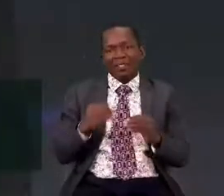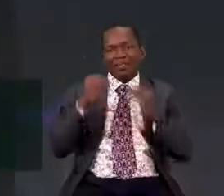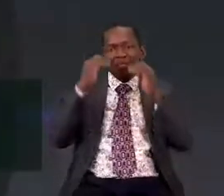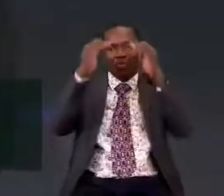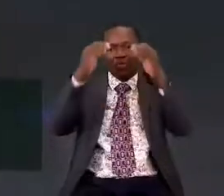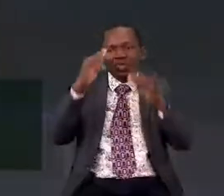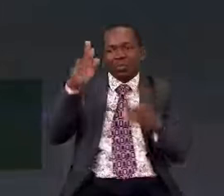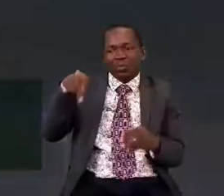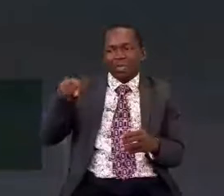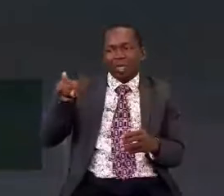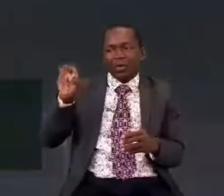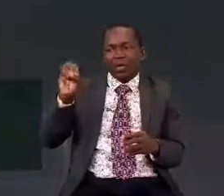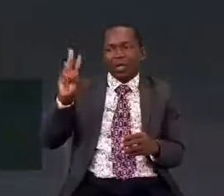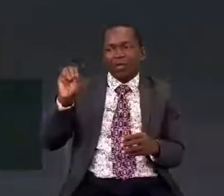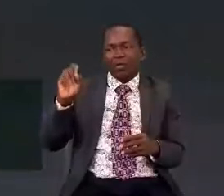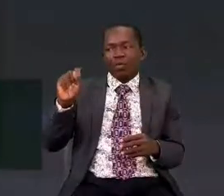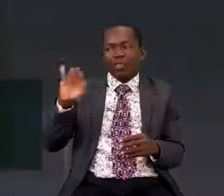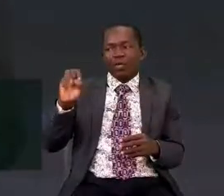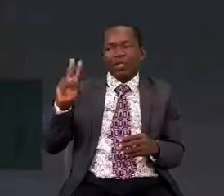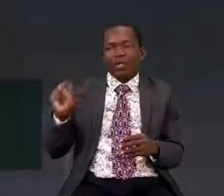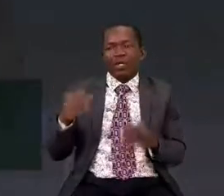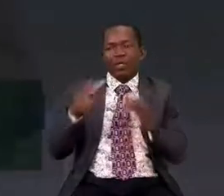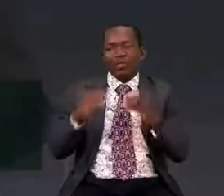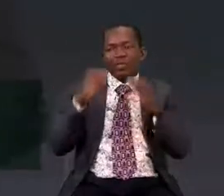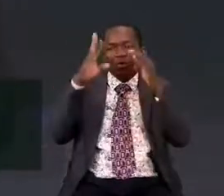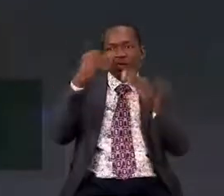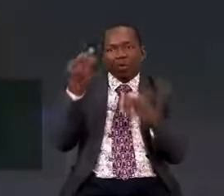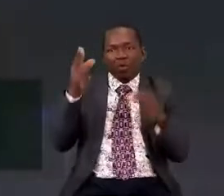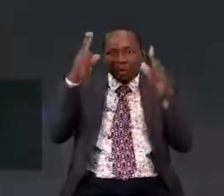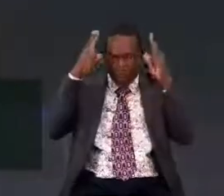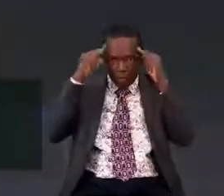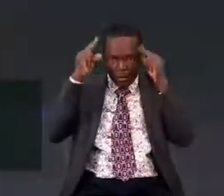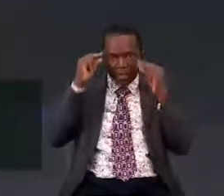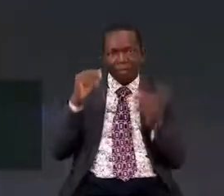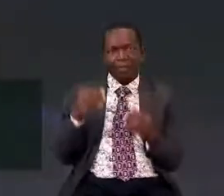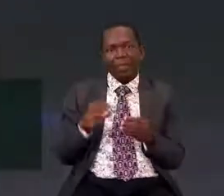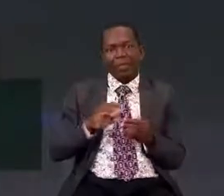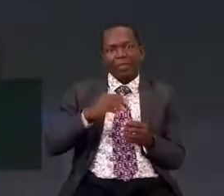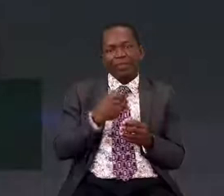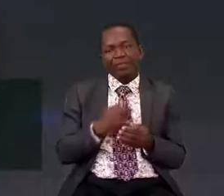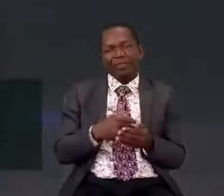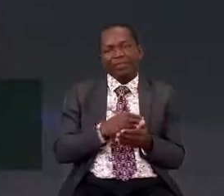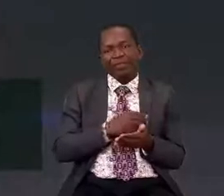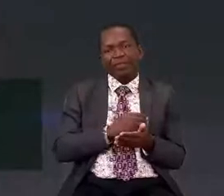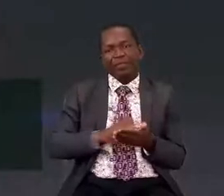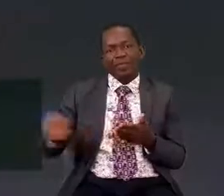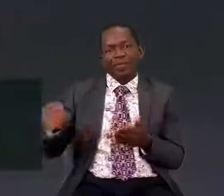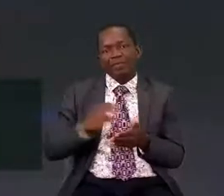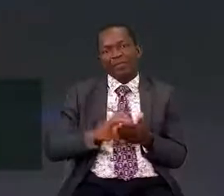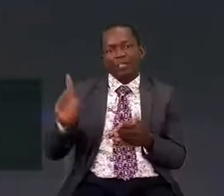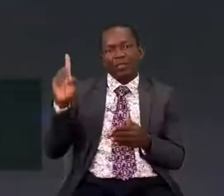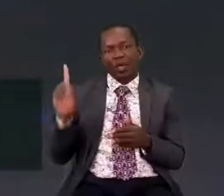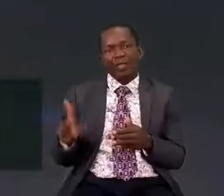Après la mort de Moïse, après le départ de Moïse, serviteur de